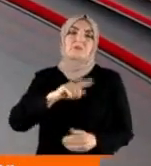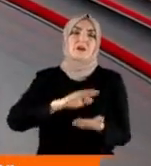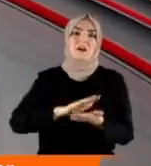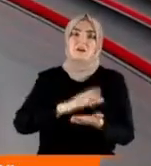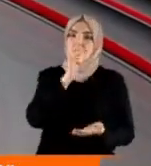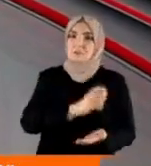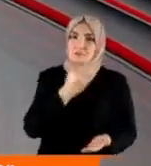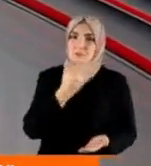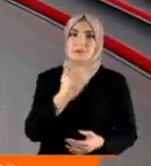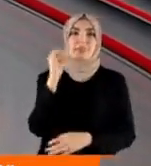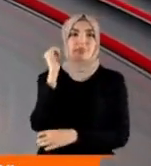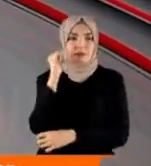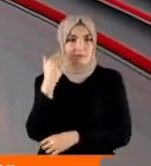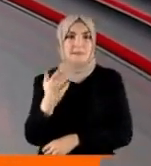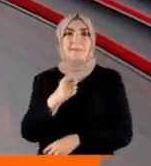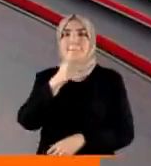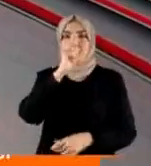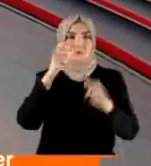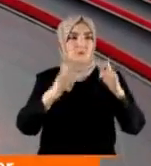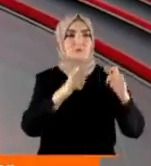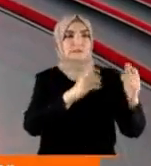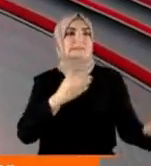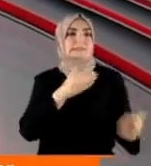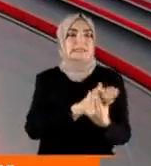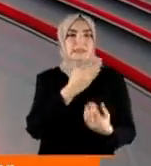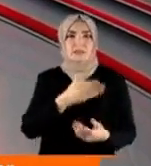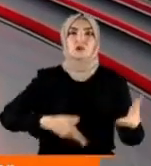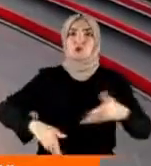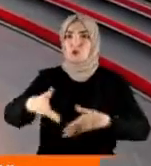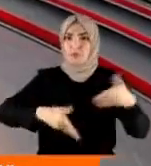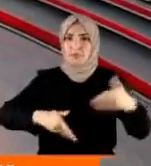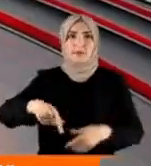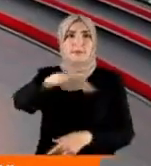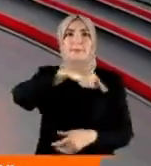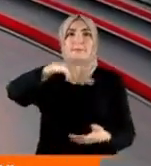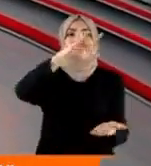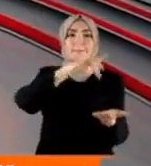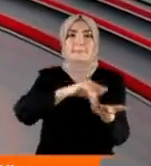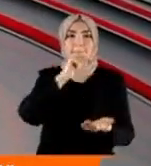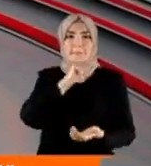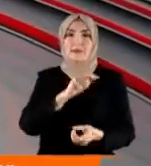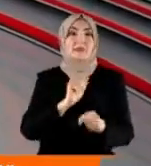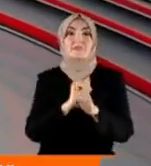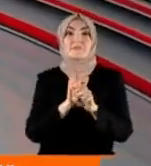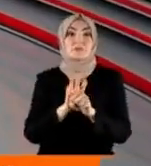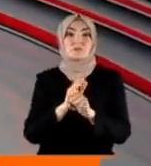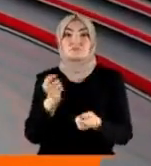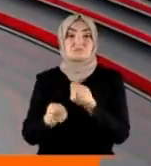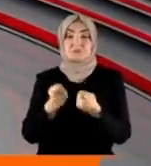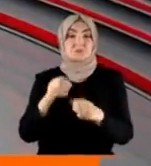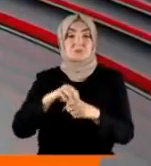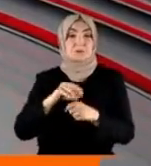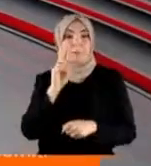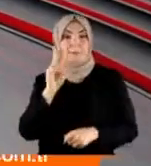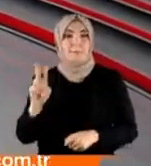bugün. Arkadaşlarımız ekiplerin cadde ve meydanlardaki virüs mesaisini izlediler ve umursamazlığın